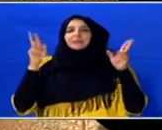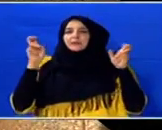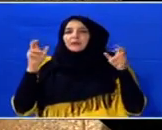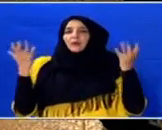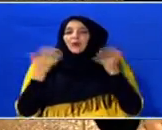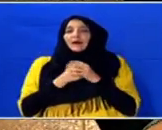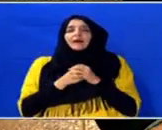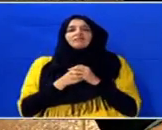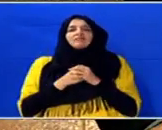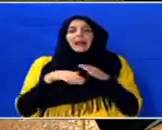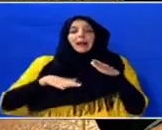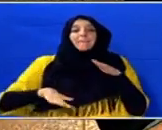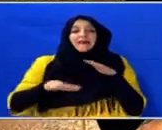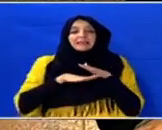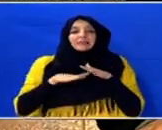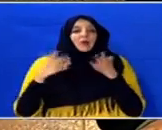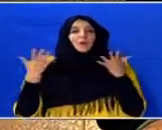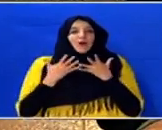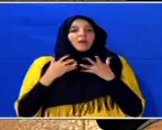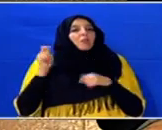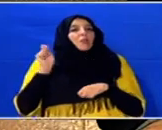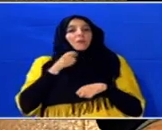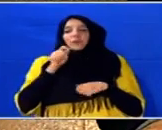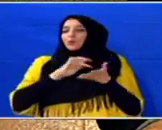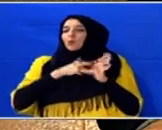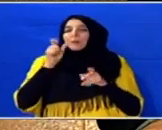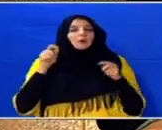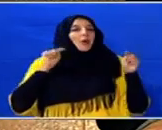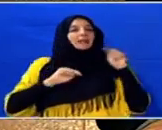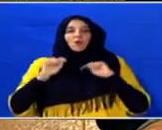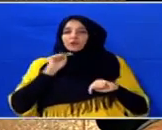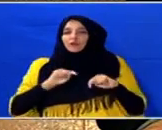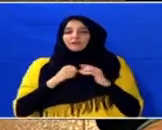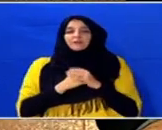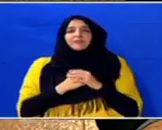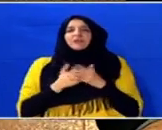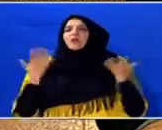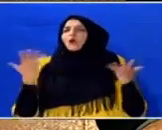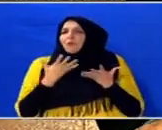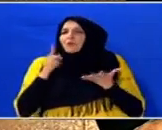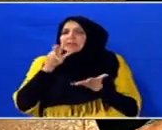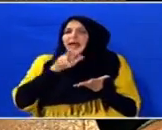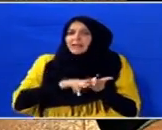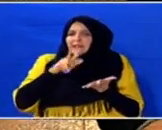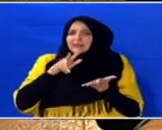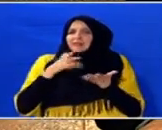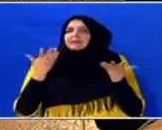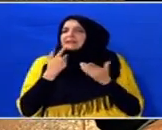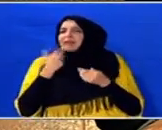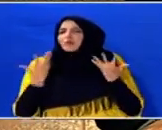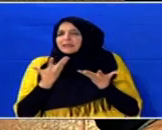عن مفهومها ومعناها وتطبيقاتها العملية وأثرها في الأحكام